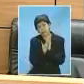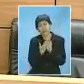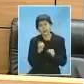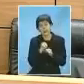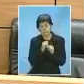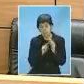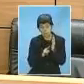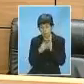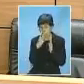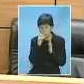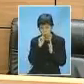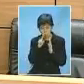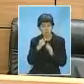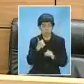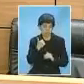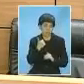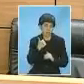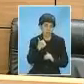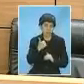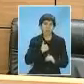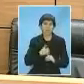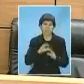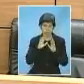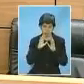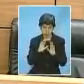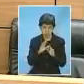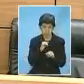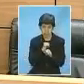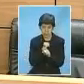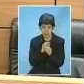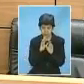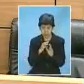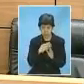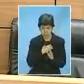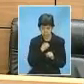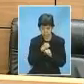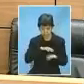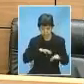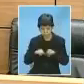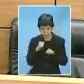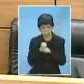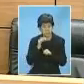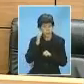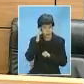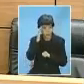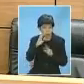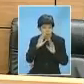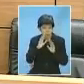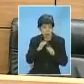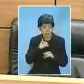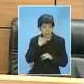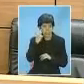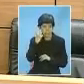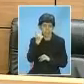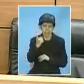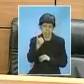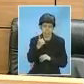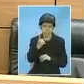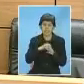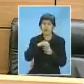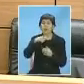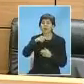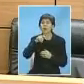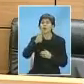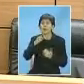ไฟความเร็วสูงเนี่ยผมว่ารวดเร็วทันใจครับก็ฝากร่างนี้นะครับในการการดำเนินการในอนาคตของรัฐบาลครับผมเห็นด้วยอย่างยิ่งกับร่างพระ